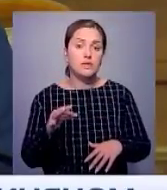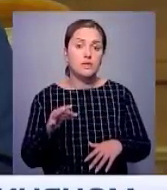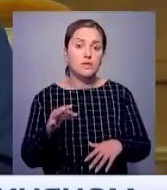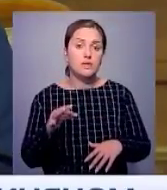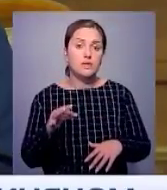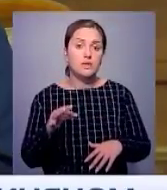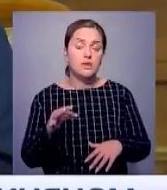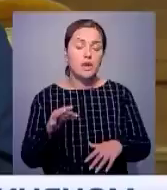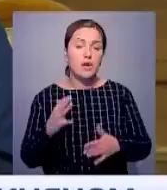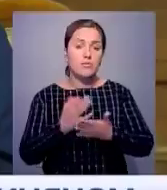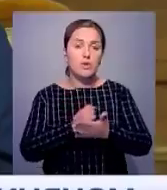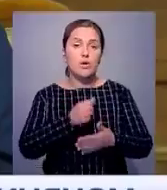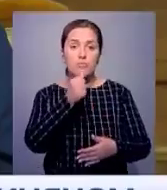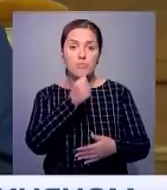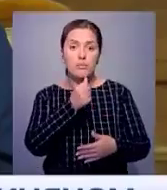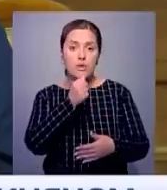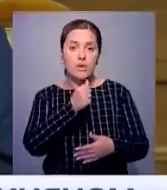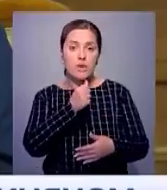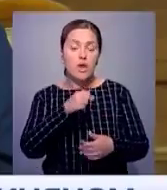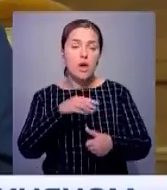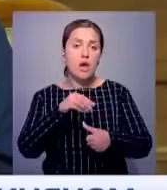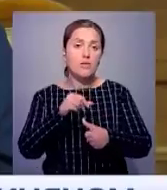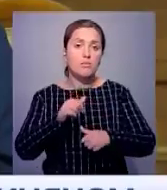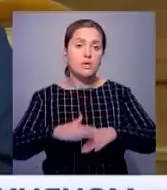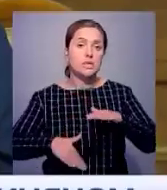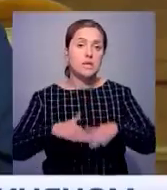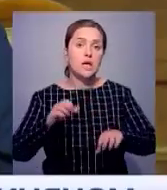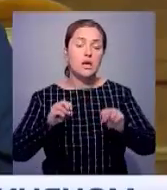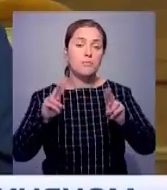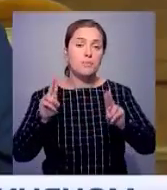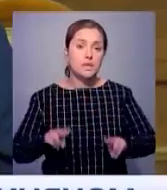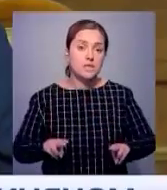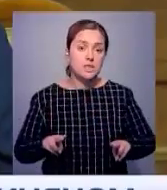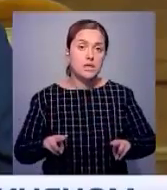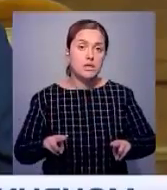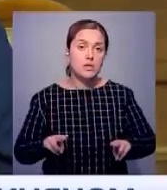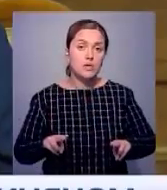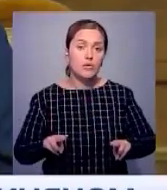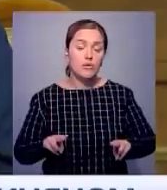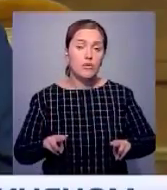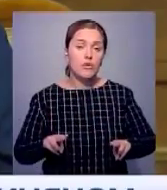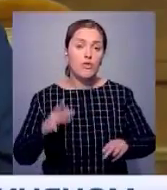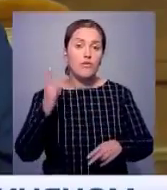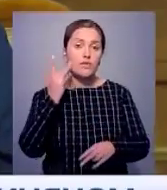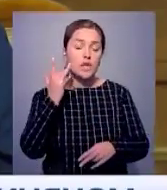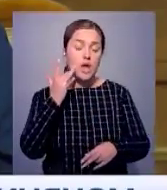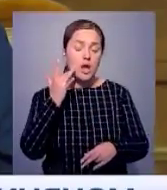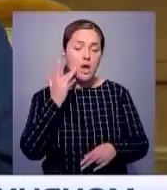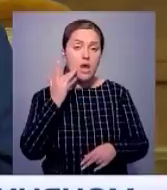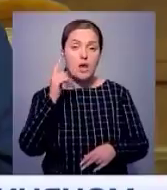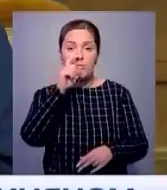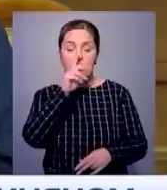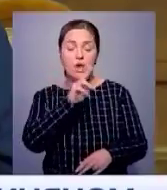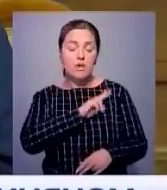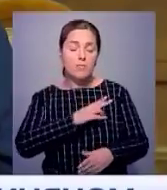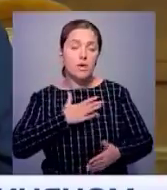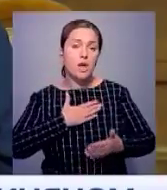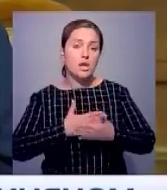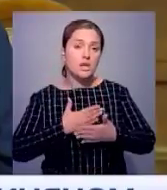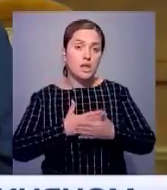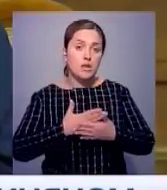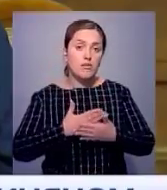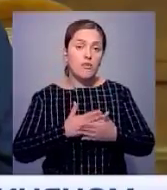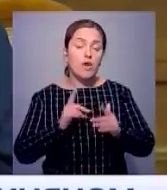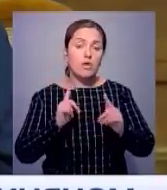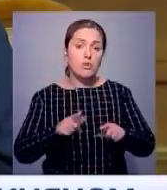определенным моментам армянские специалисты всегда показывали себя с лучшей стороны, готовы обмениваться